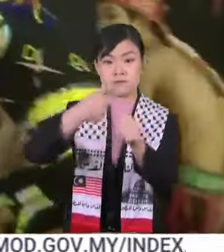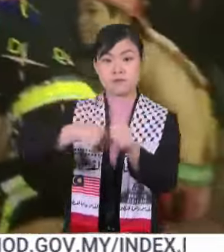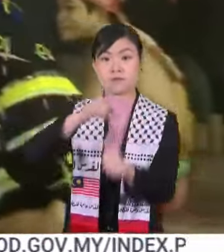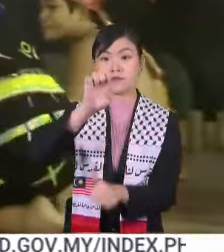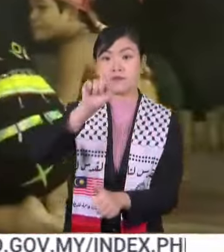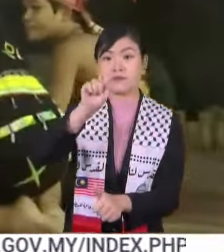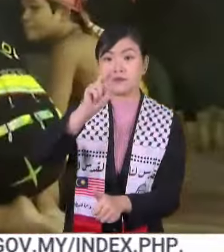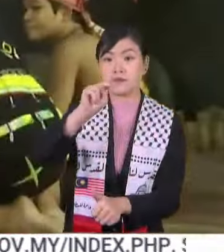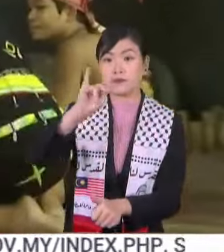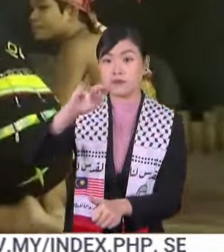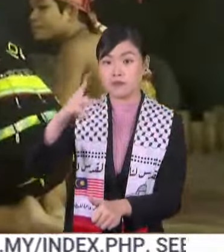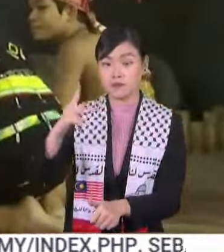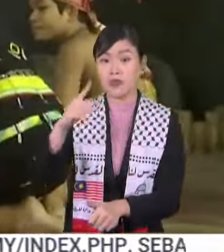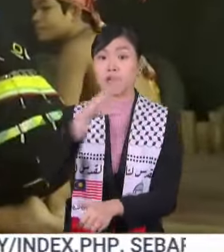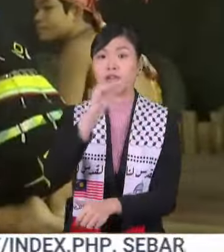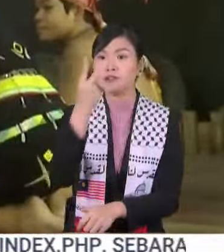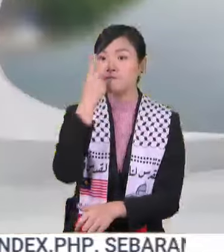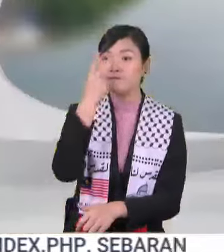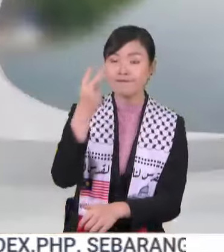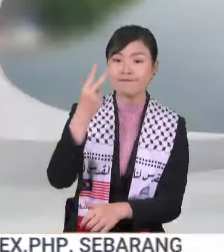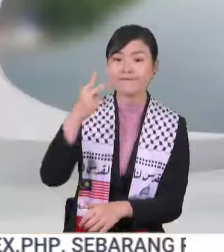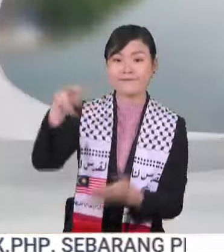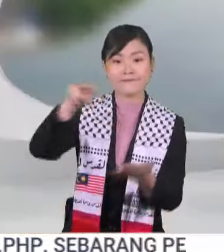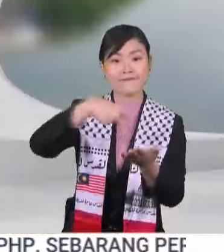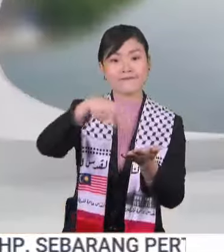menyaksikan persembahan tarian